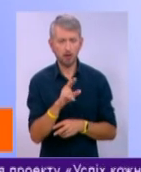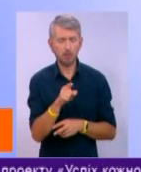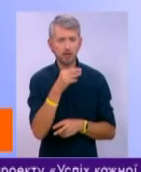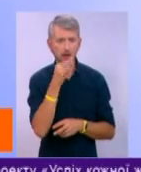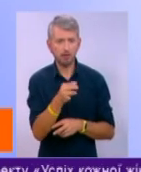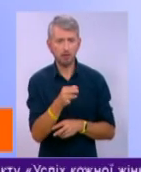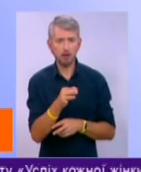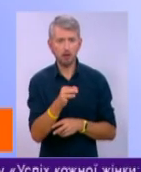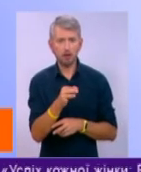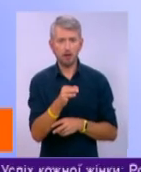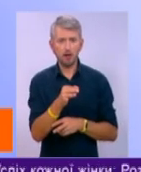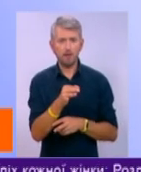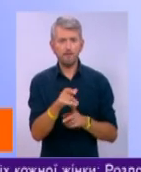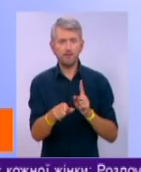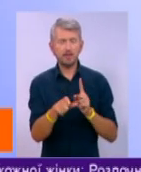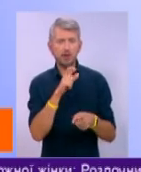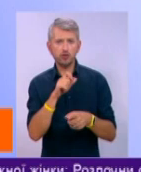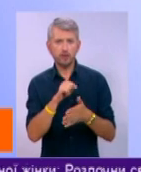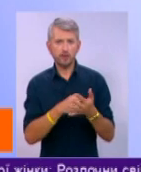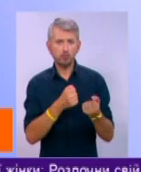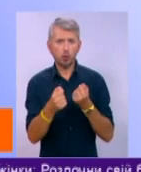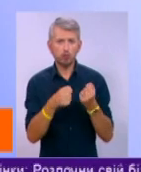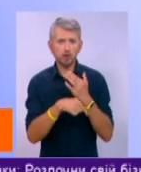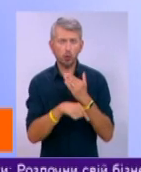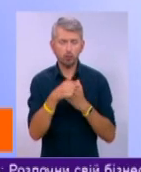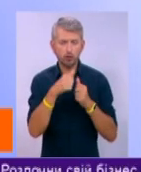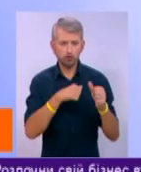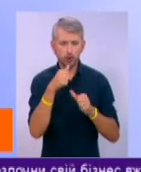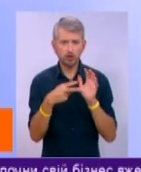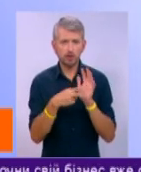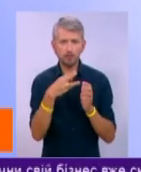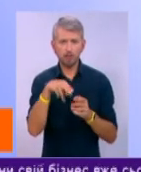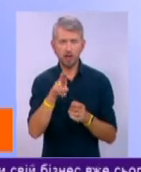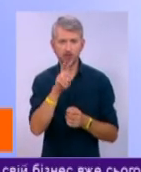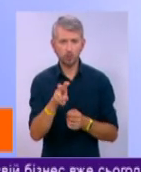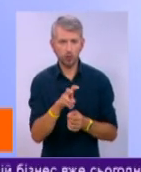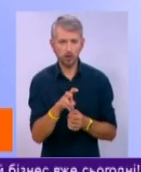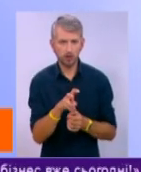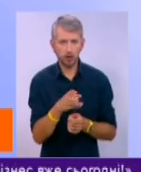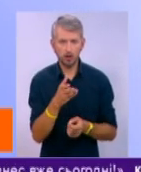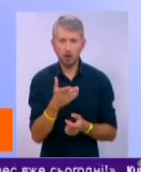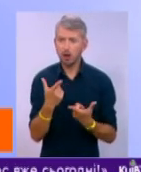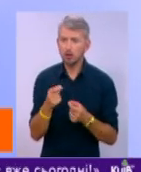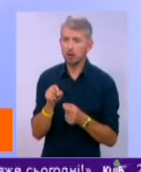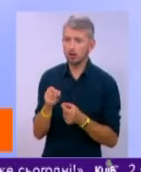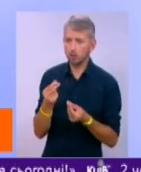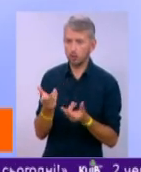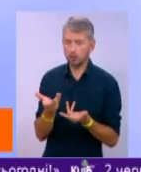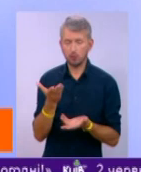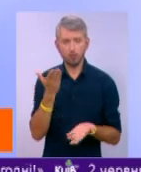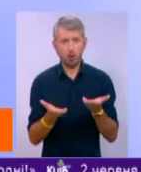що віддача від боротьби з корупцією щорічна 7 мільярдів доларів. Ну, можливо, де вони? Можливо,